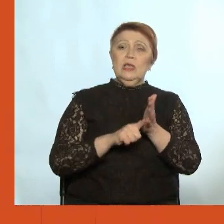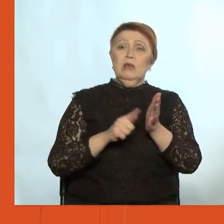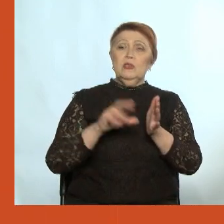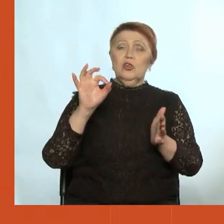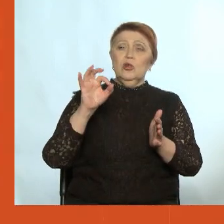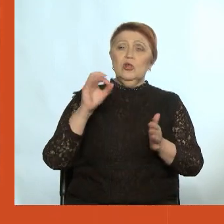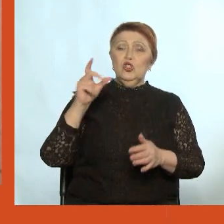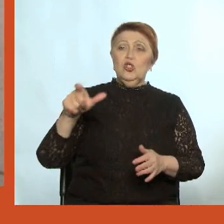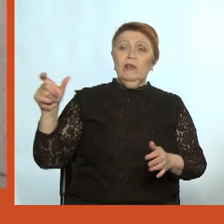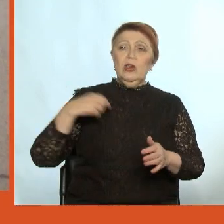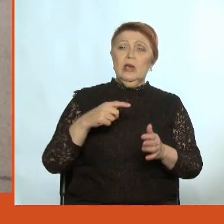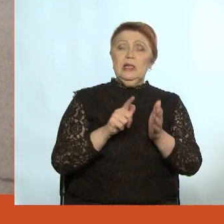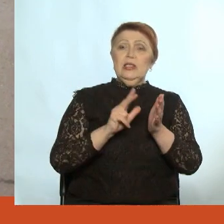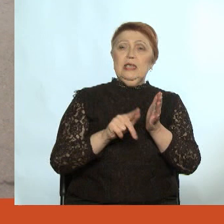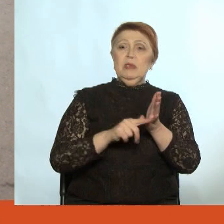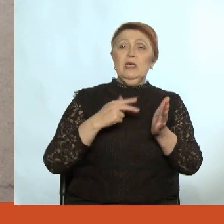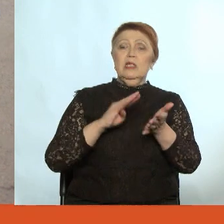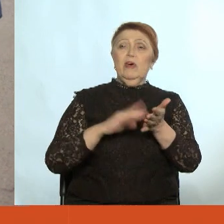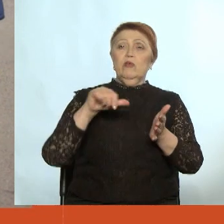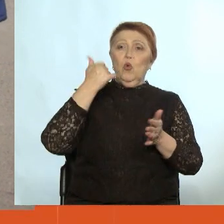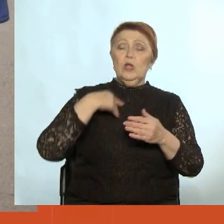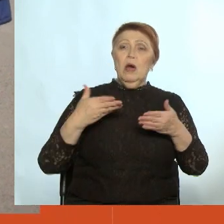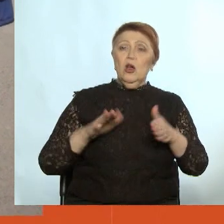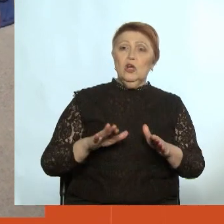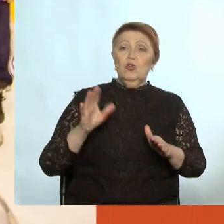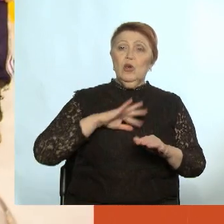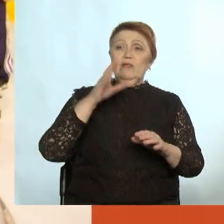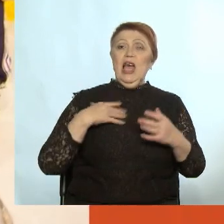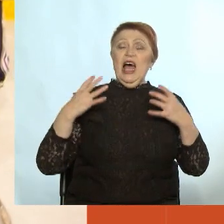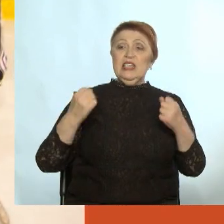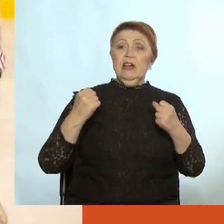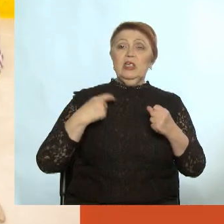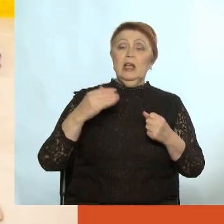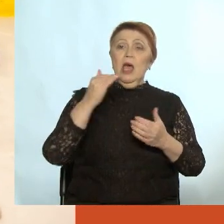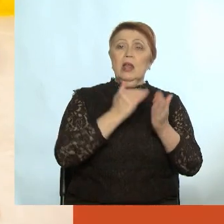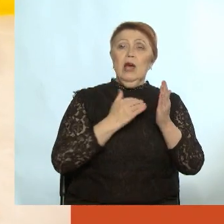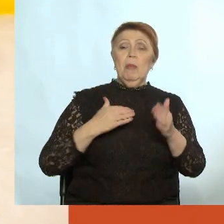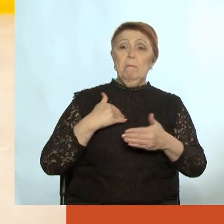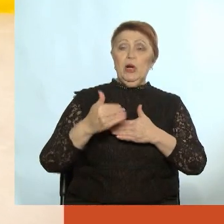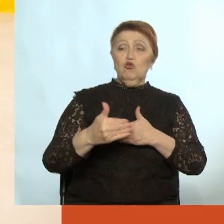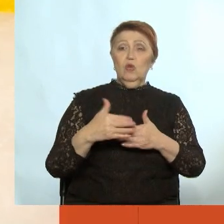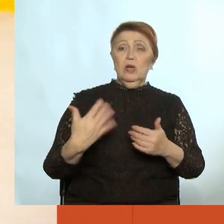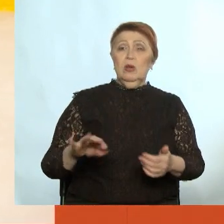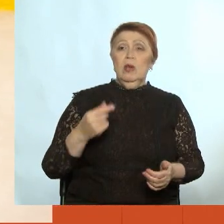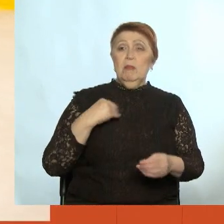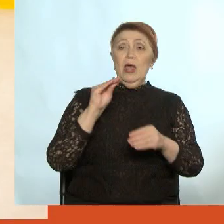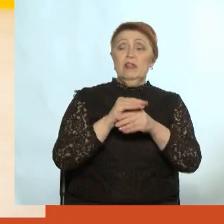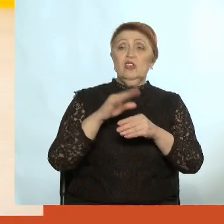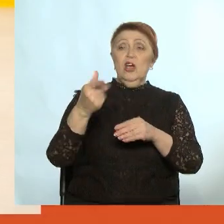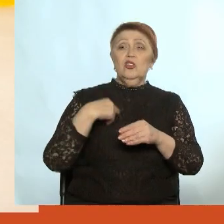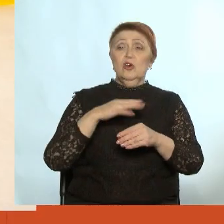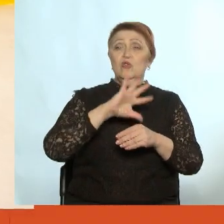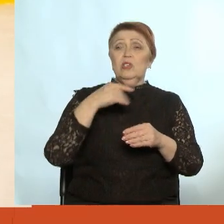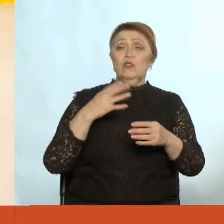человек 99-го года рождения. Оздоровительный этап прошел, меня назначили тренером этой команды «Амур-99», и туда уже дальше пошли не все,